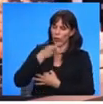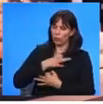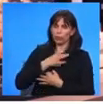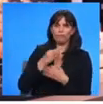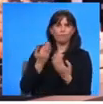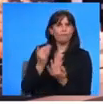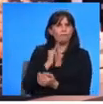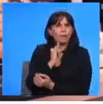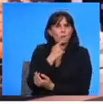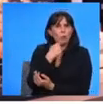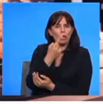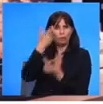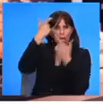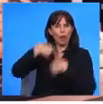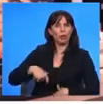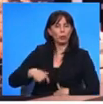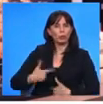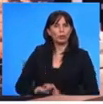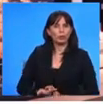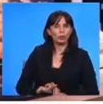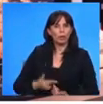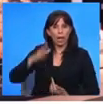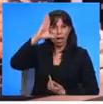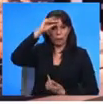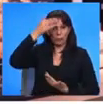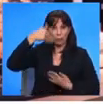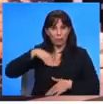אומר עלינו בעצם? מה זה אומר על הבן שלי?